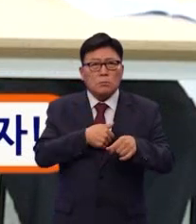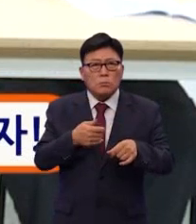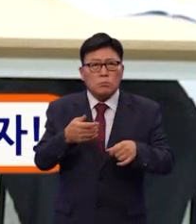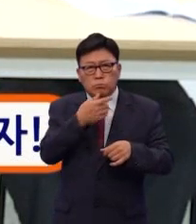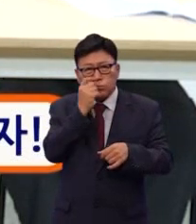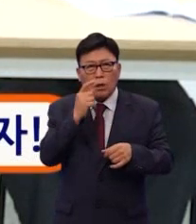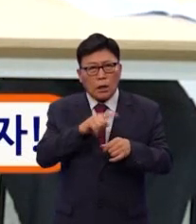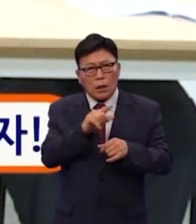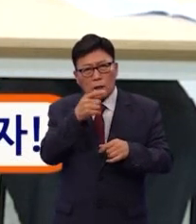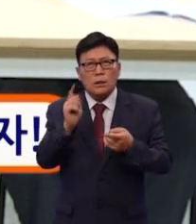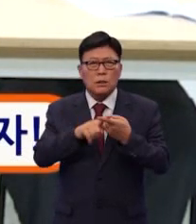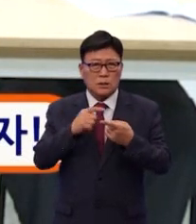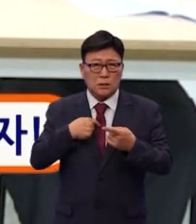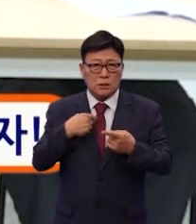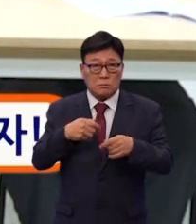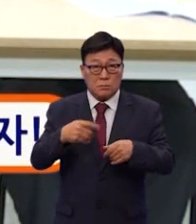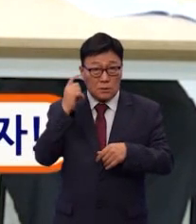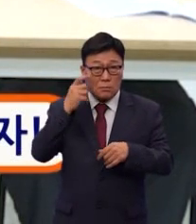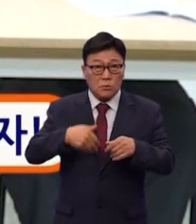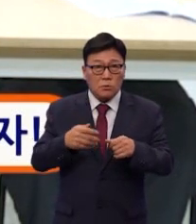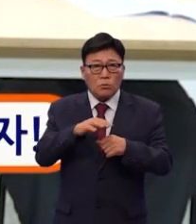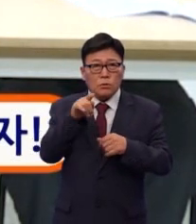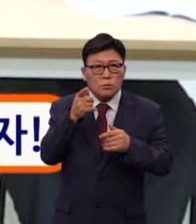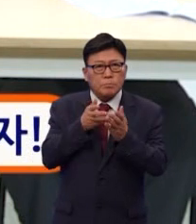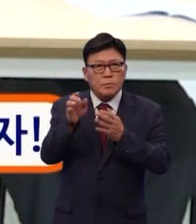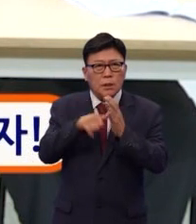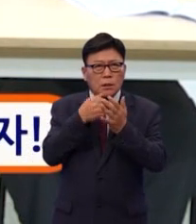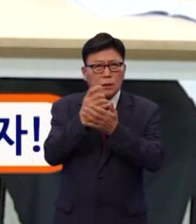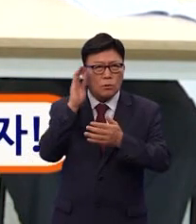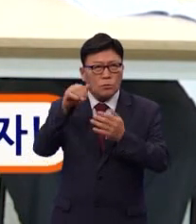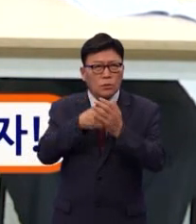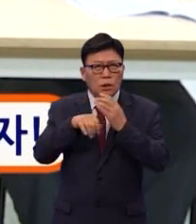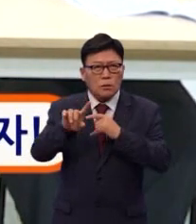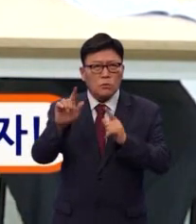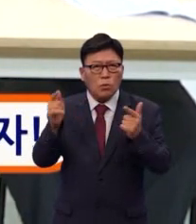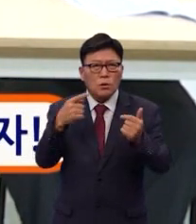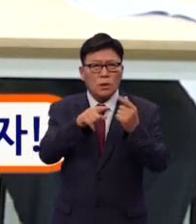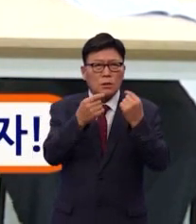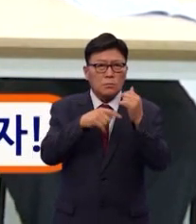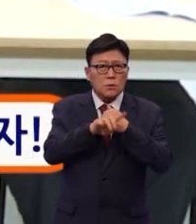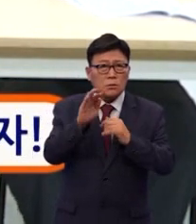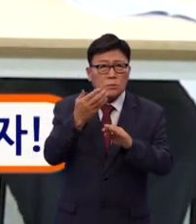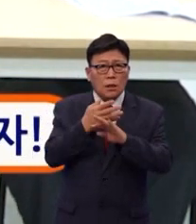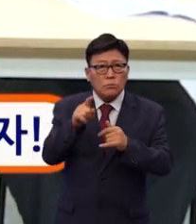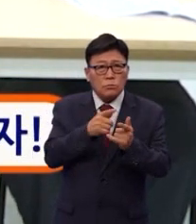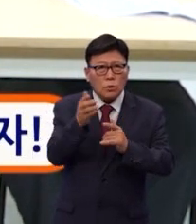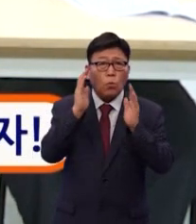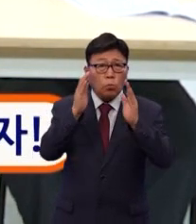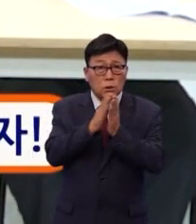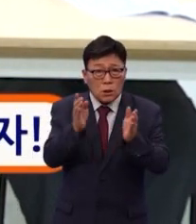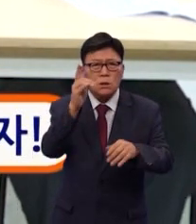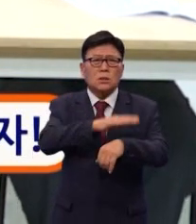때 모든 걸 알고 정하는 건 아니잖아요. 그런 의미에서 지금 다른 분야에 도전해보고 있는 거는 정말 잘하고 계신 것 같고,